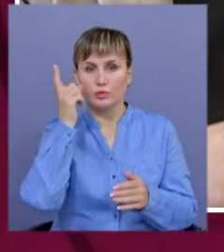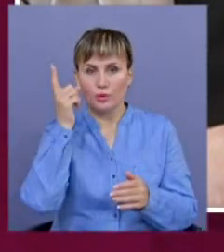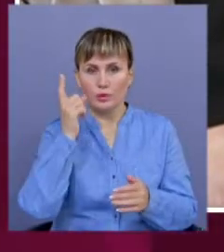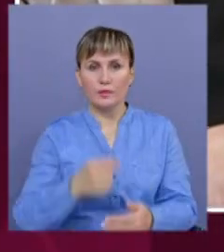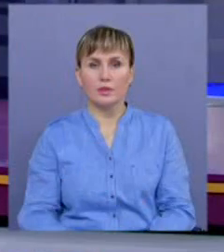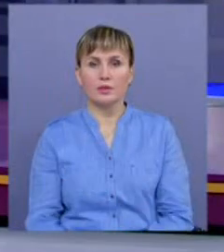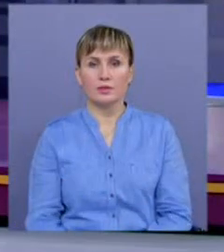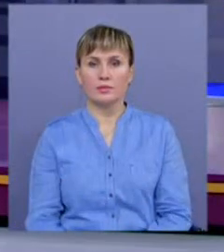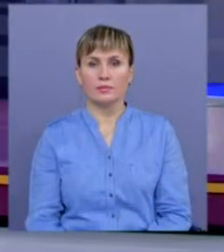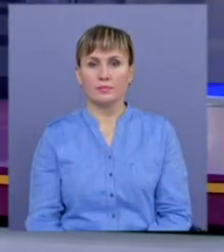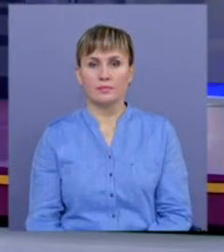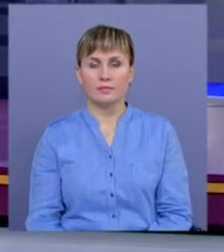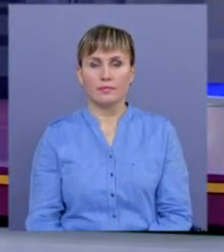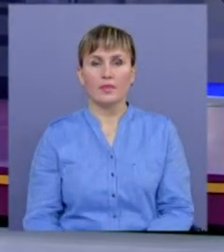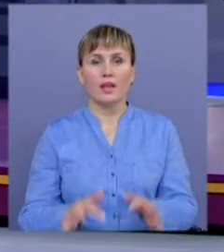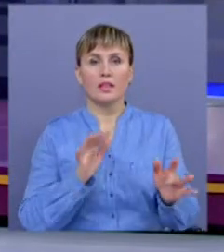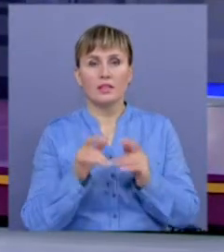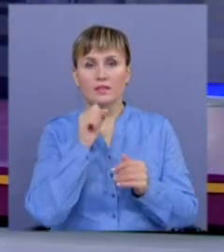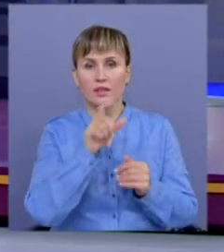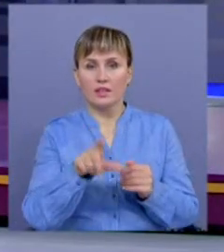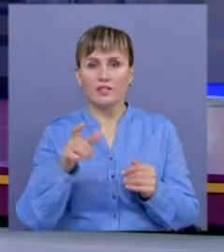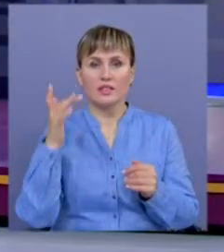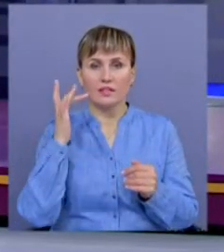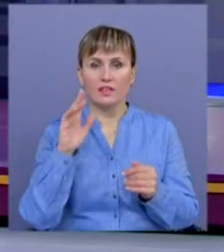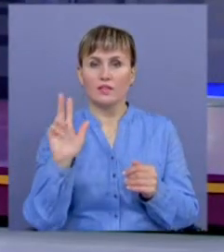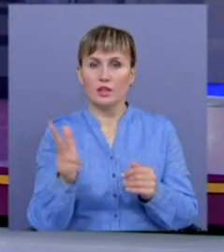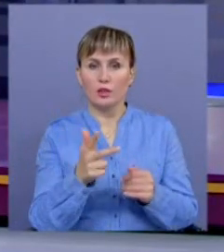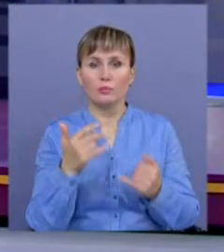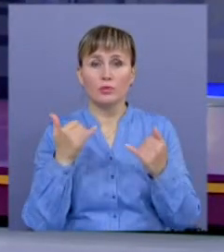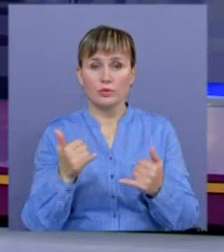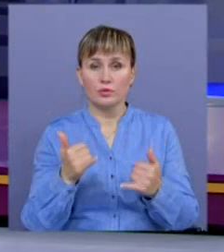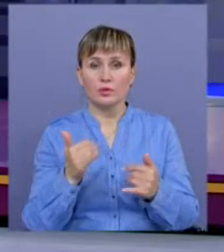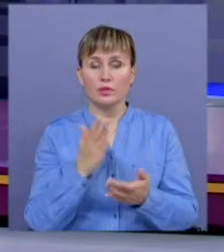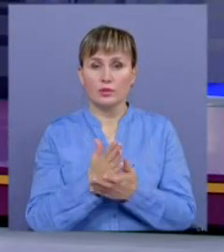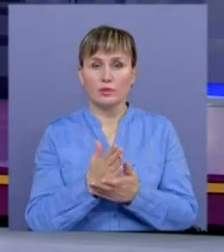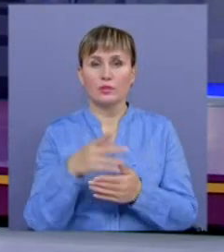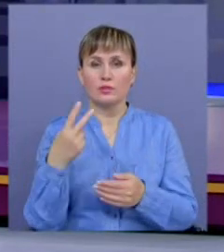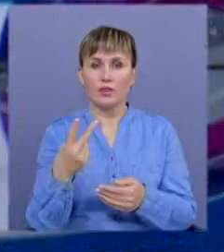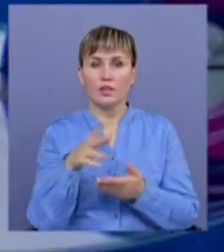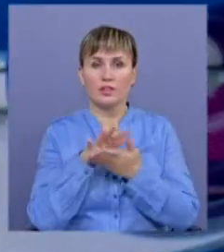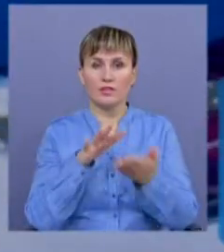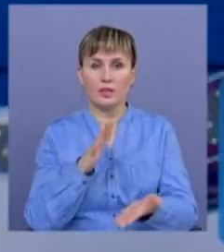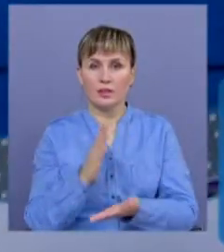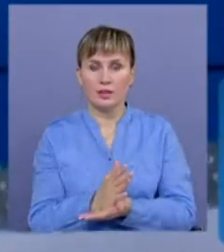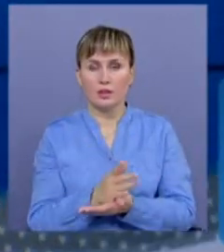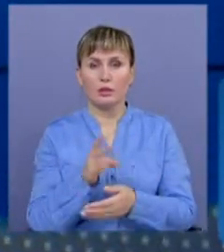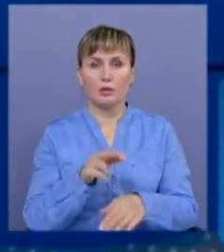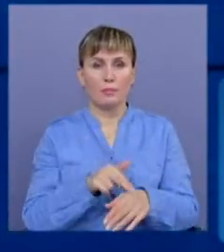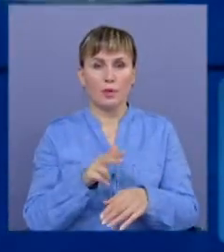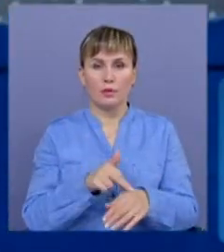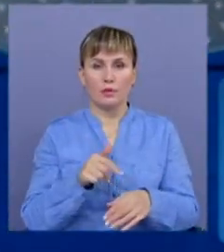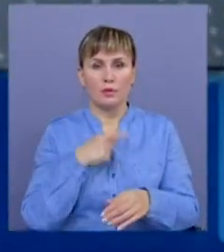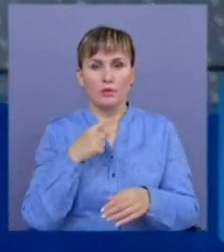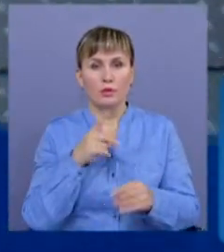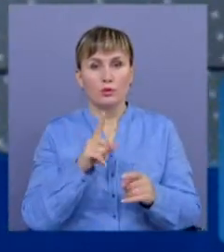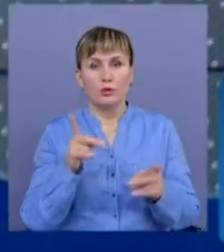телефоны. Действовали грабители всегда втроем. Сейчас на подозреваемых поступило два заявления. Но в полиции не исключают,